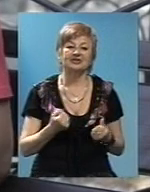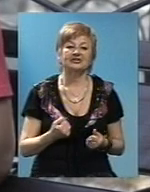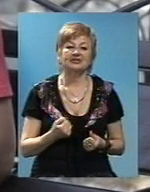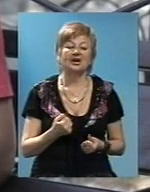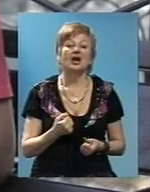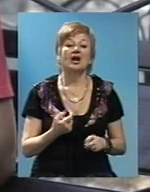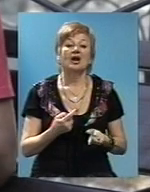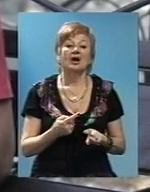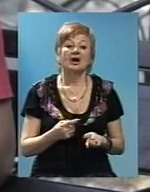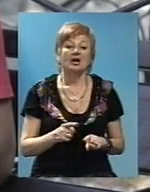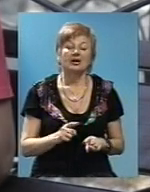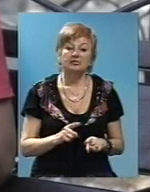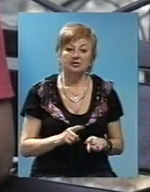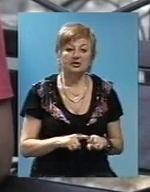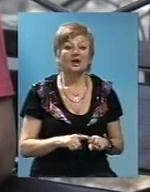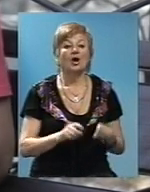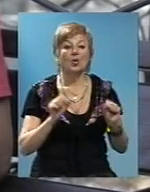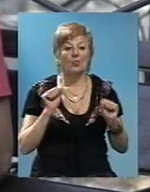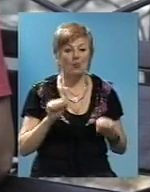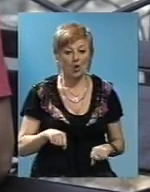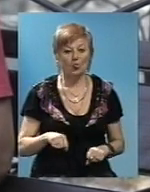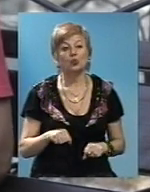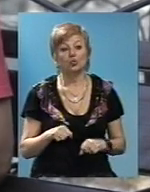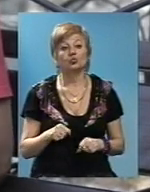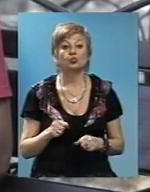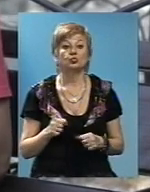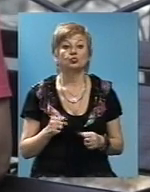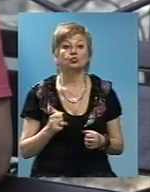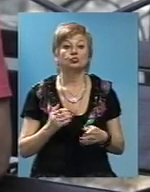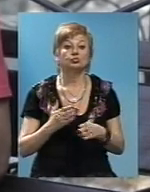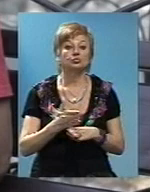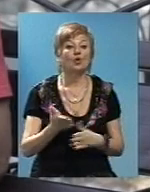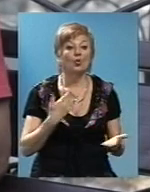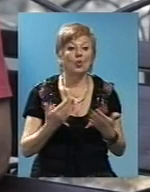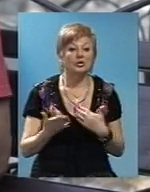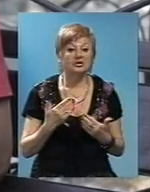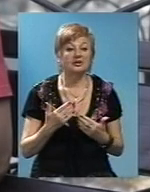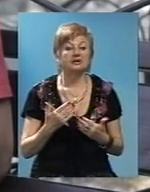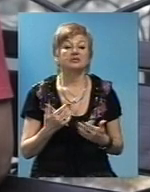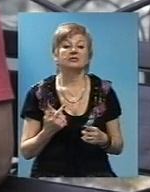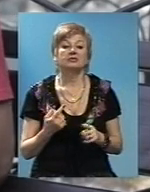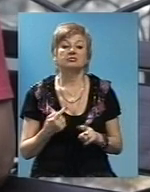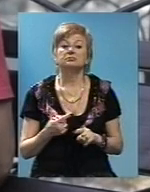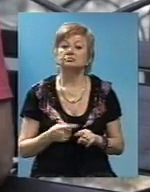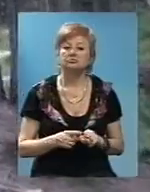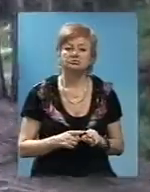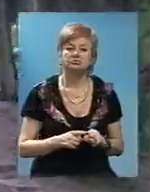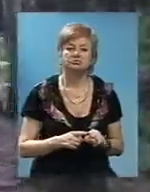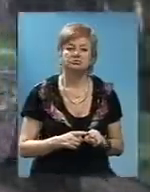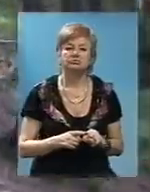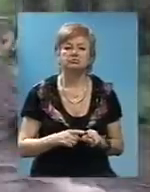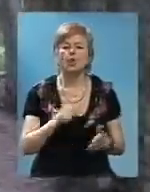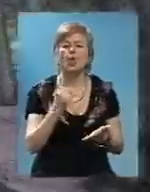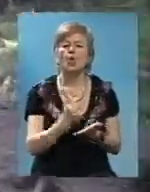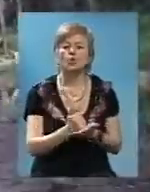То есть раньше я не особо умел находить общий язык с людьми и как-то урегулировать конфликты, а теперь это более-менее получается.